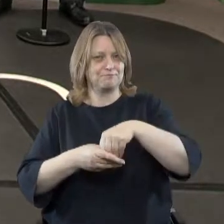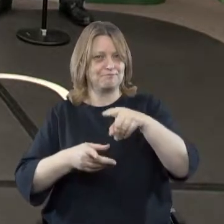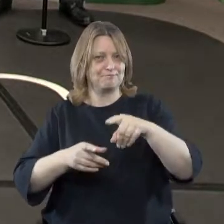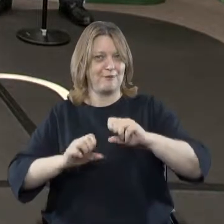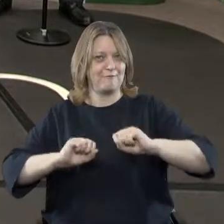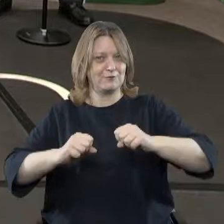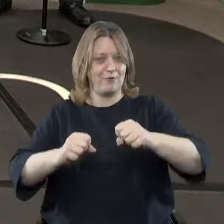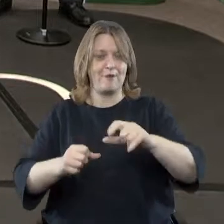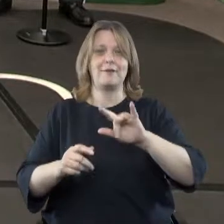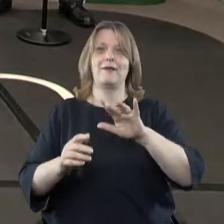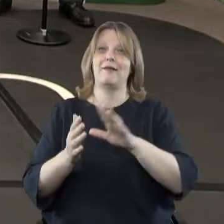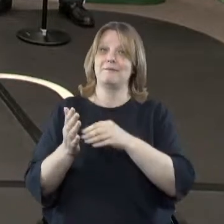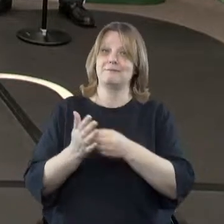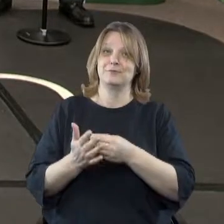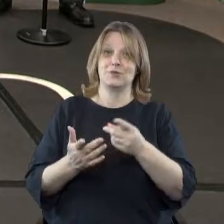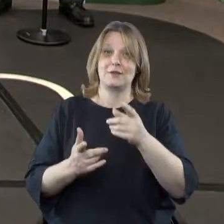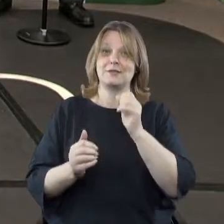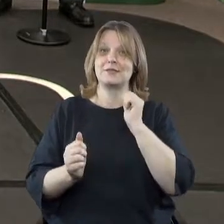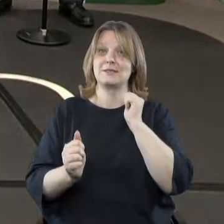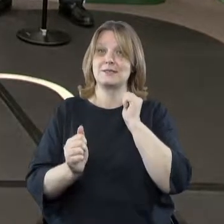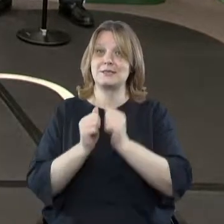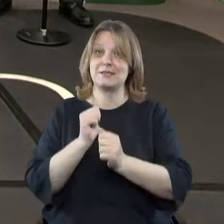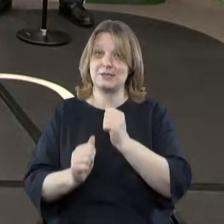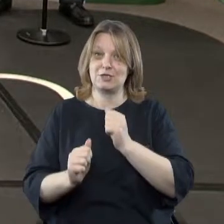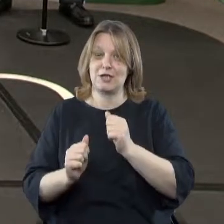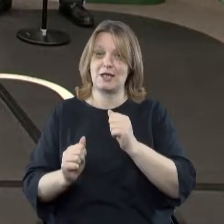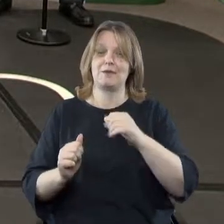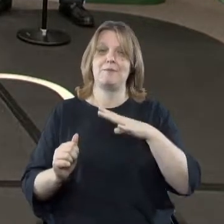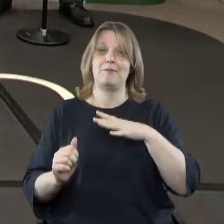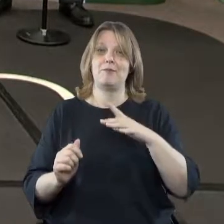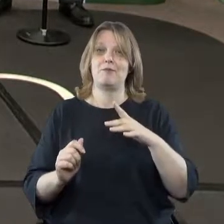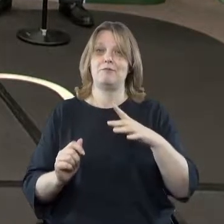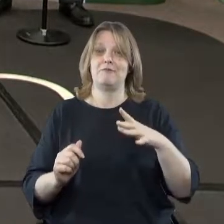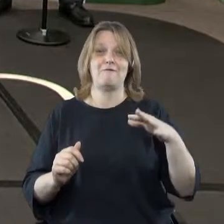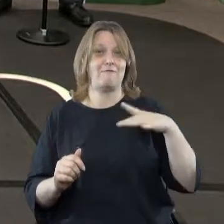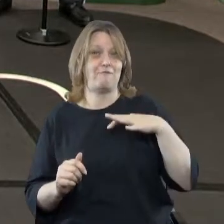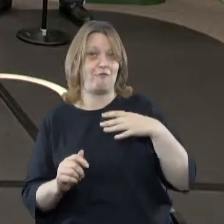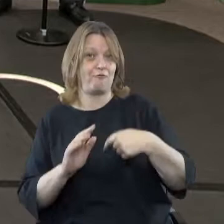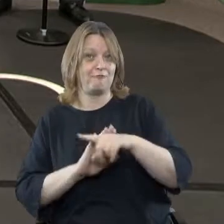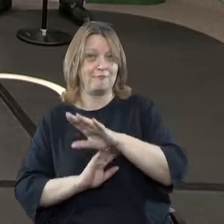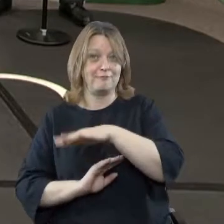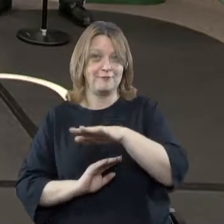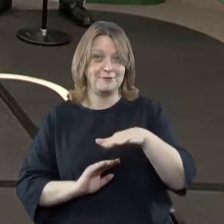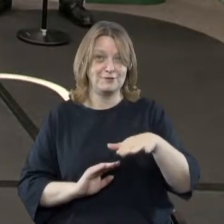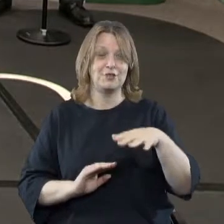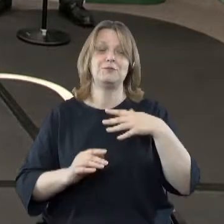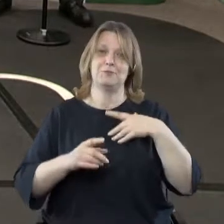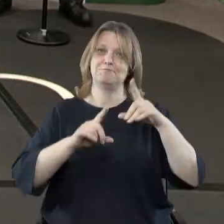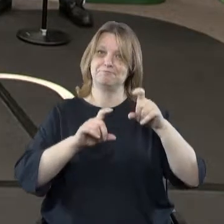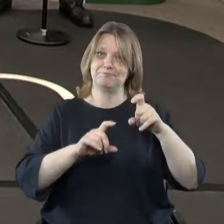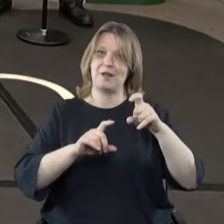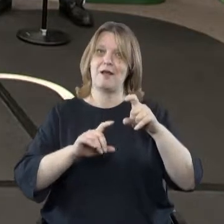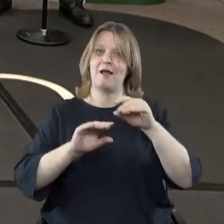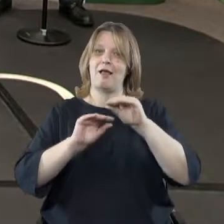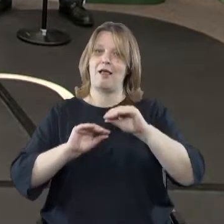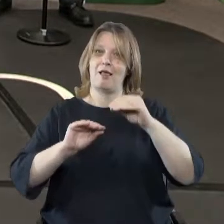początku stycznia, kiedy były ferie dla dzieci. Rozpoczęliśmy tego typu lekcje dla dzieci,